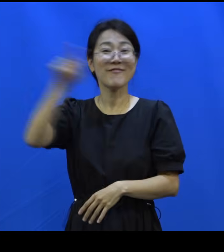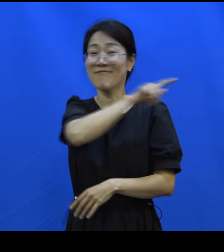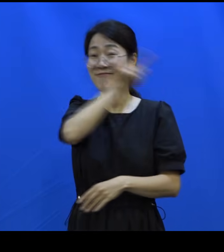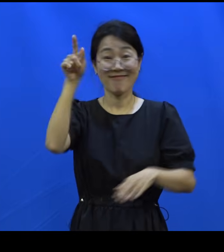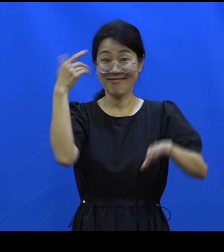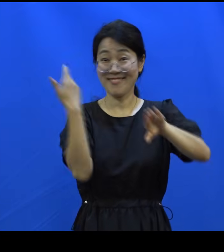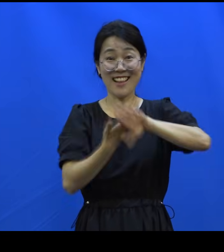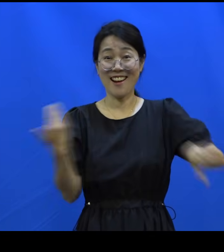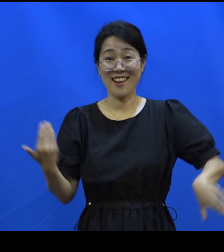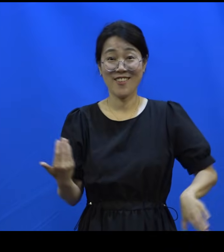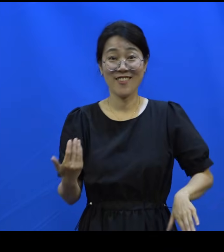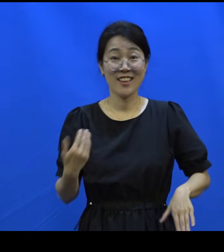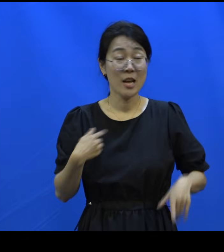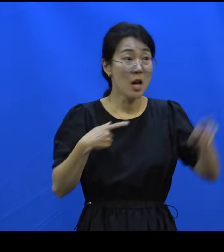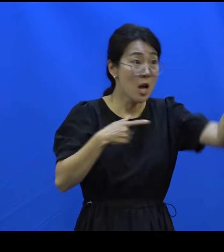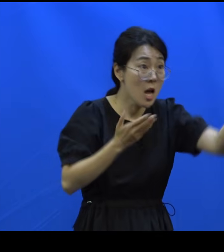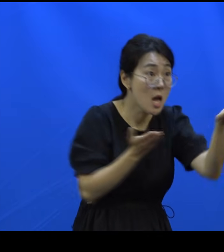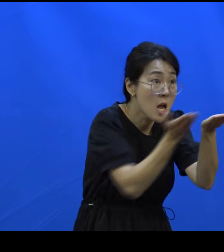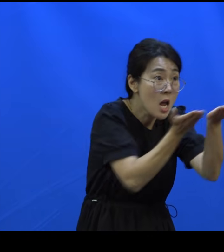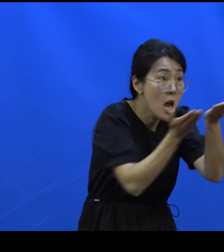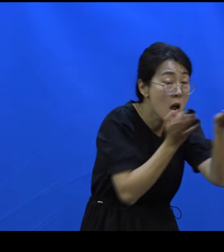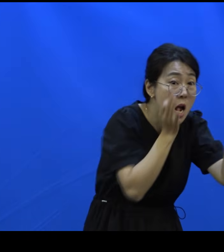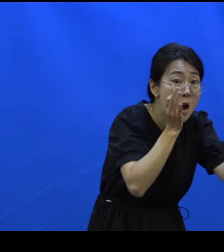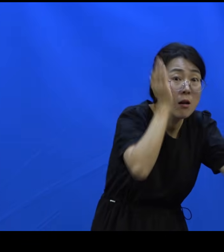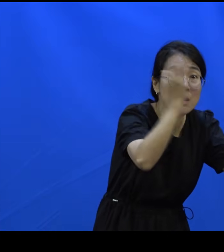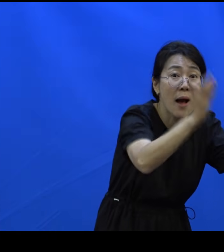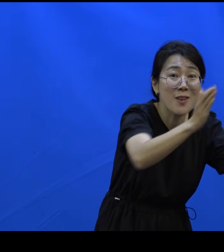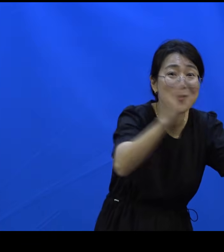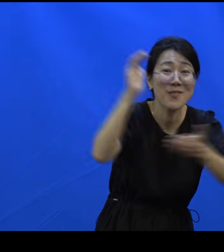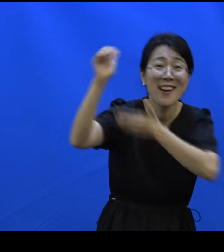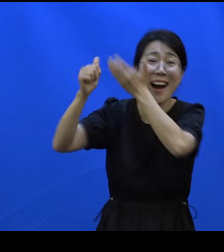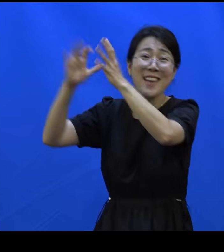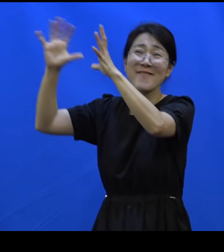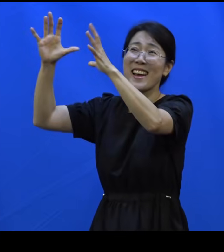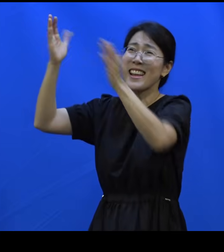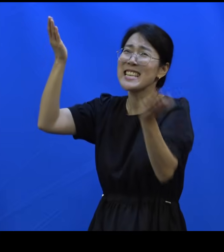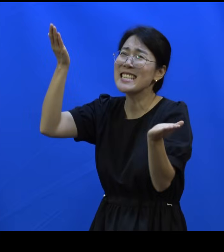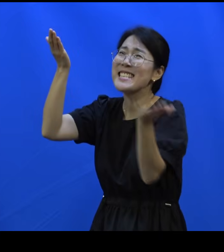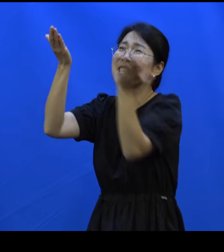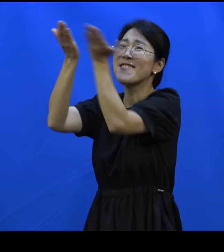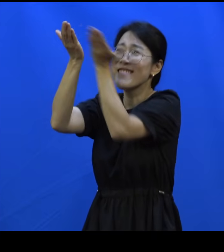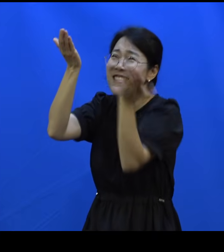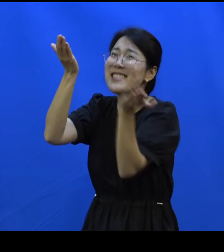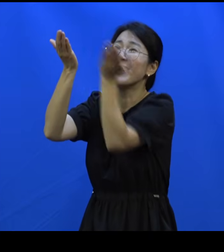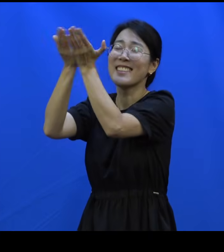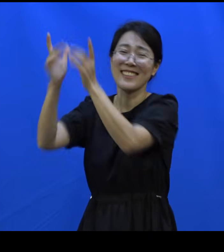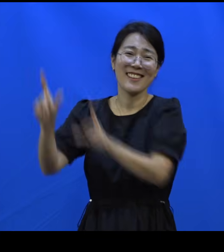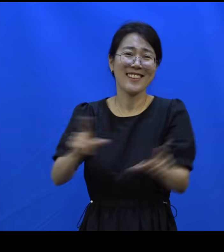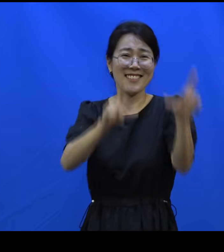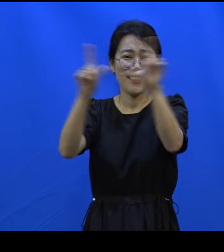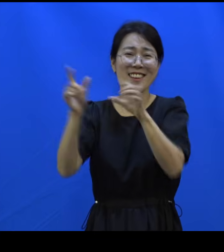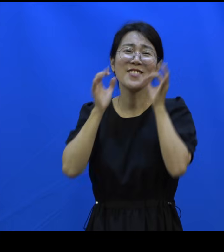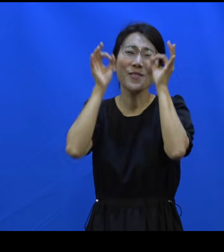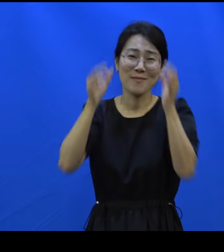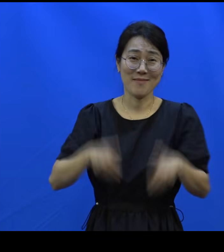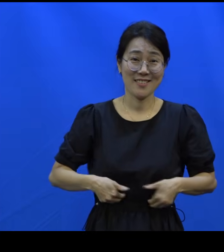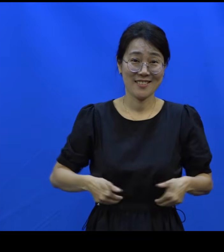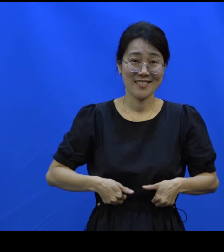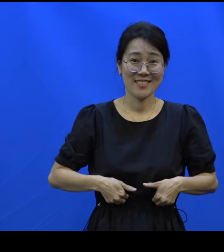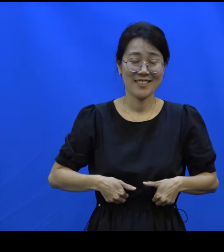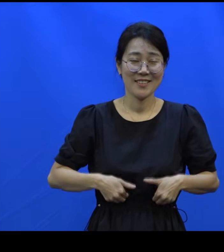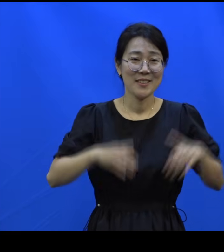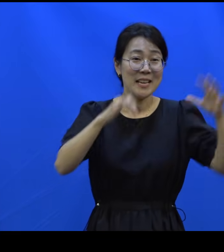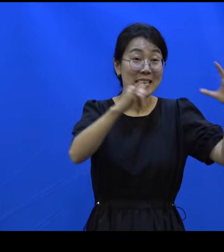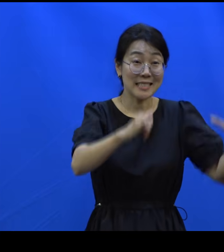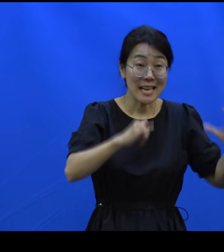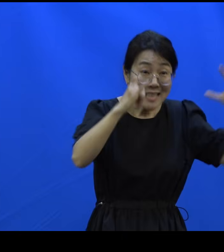취급을 받기 위해서 하나님의 나라 관점에서는 지극히 비정상적인 삶을 살아서는 안 됩니다. 때로는 세상 속에